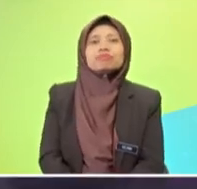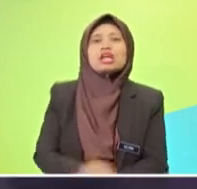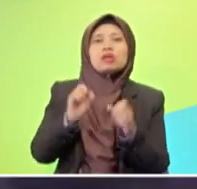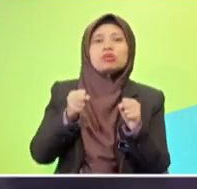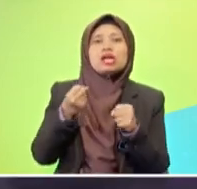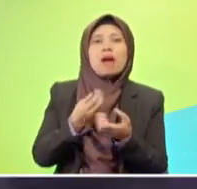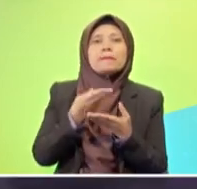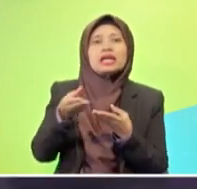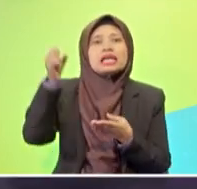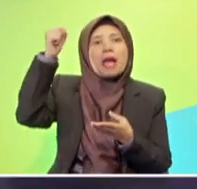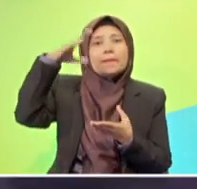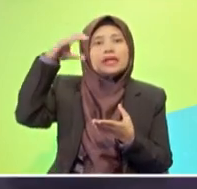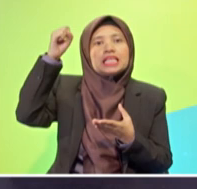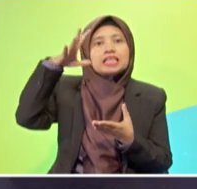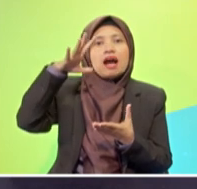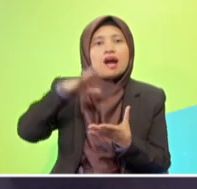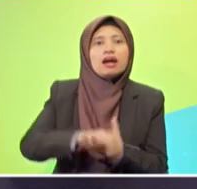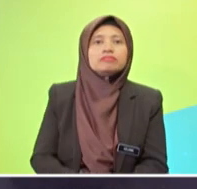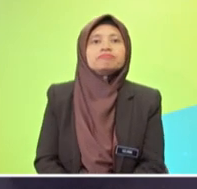seorang lagi